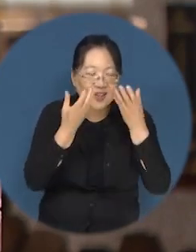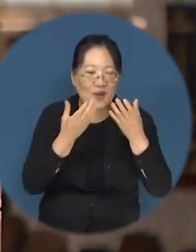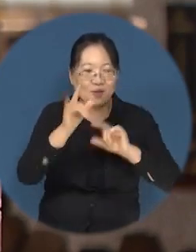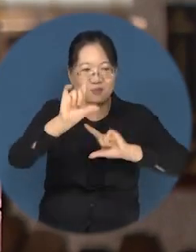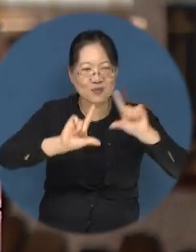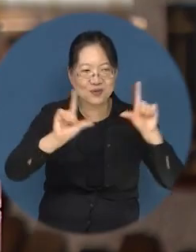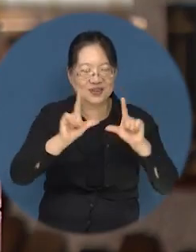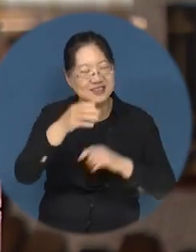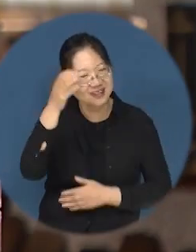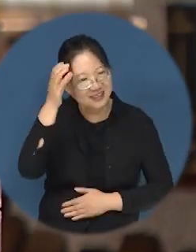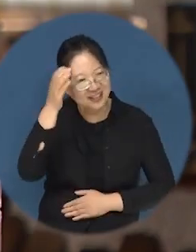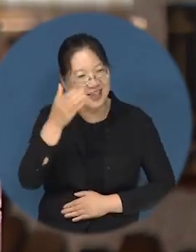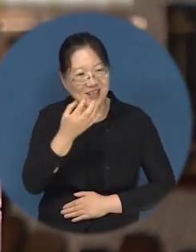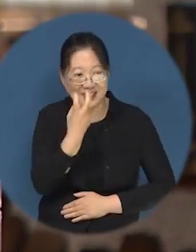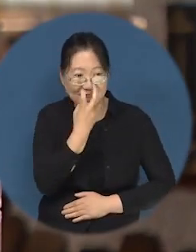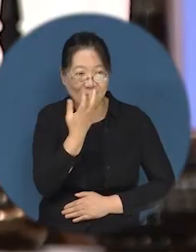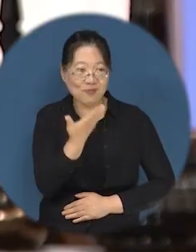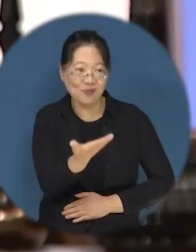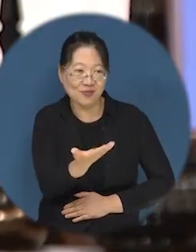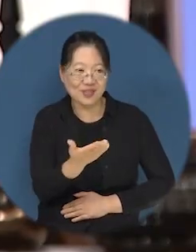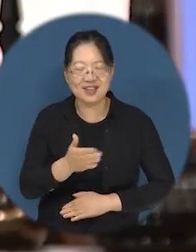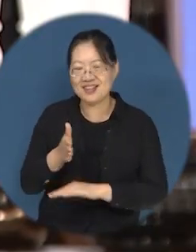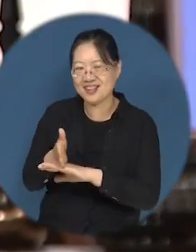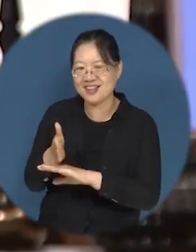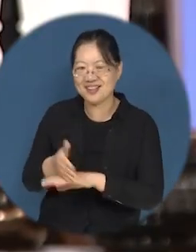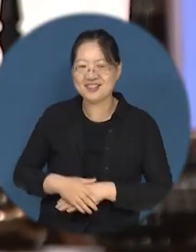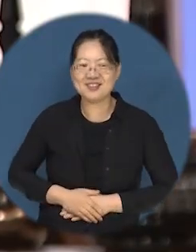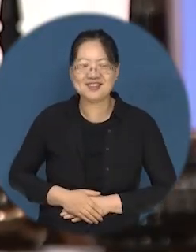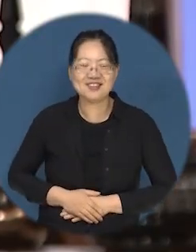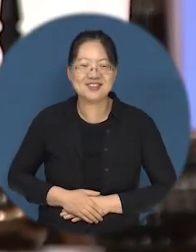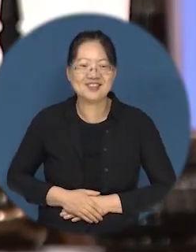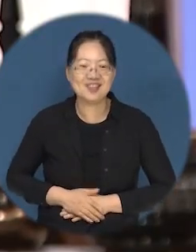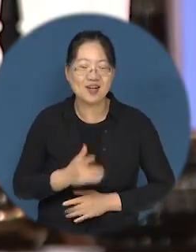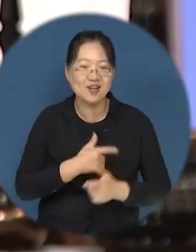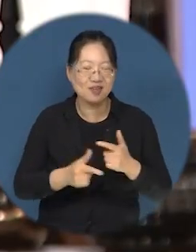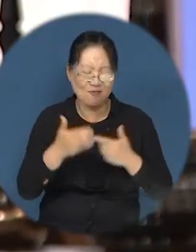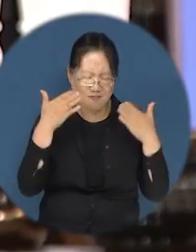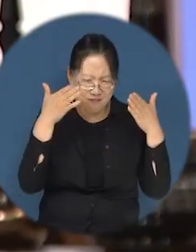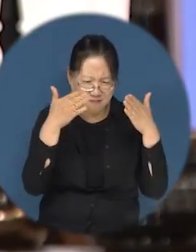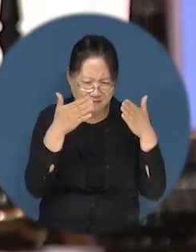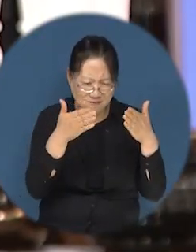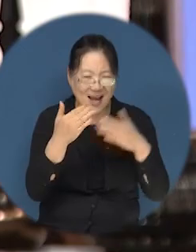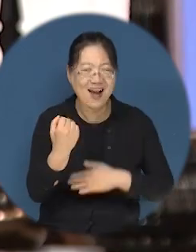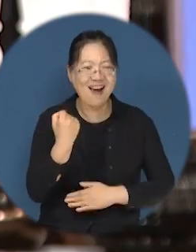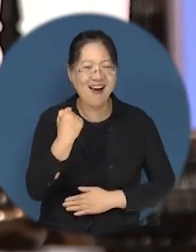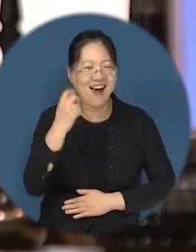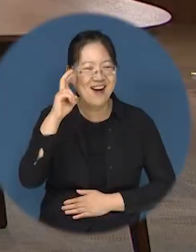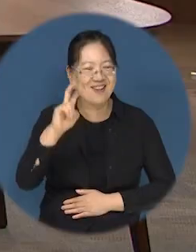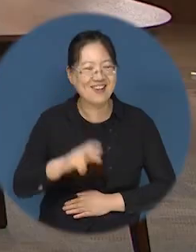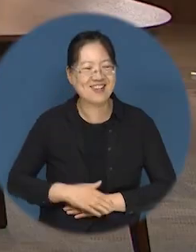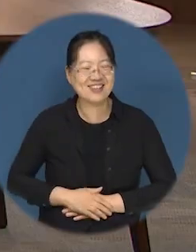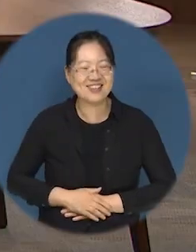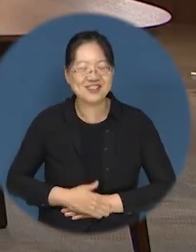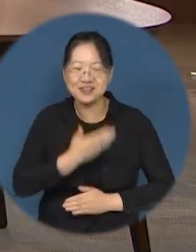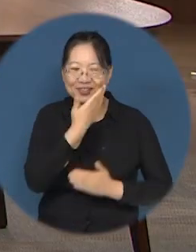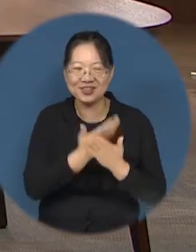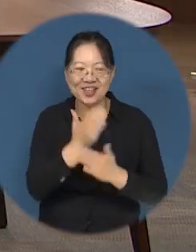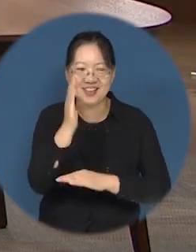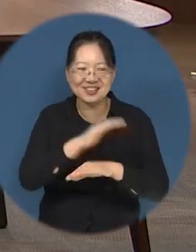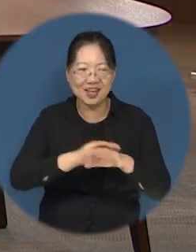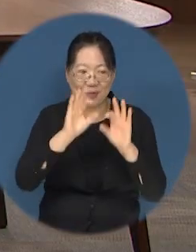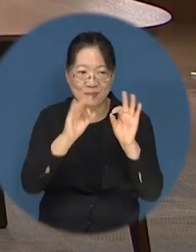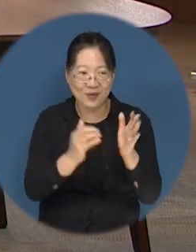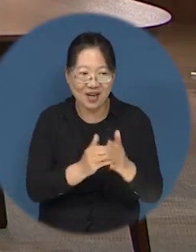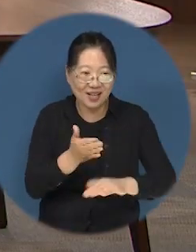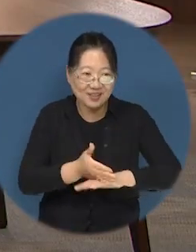모델 예. 이것도 기대하면서 지켜볼게요. 예. 감사합니다. 점점 더 주목도가 높아지겠습니다. 네. 오늘 귀한 말씀 잘